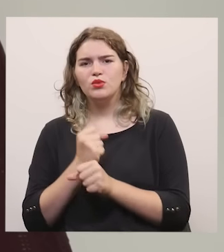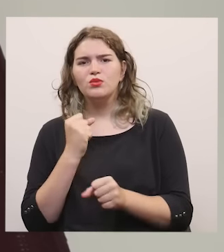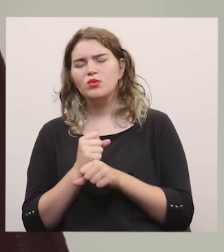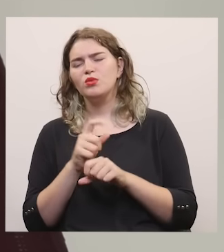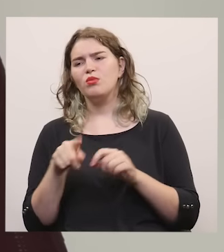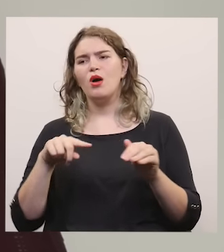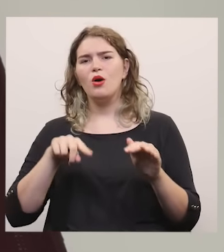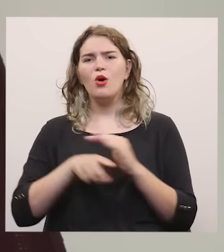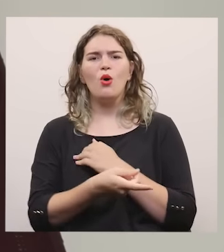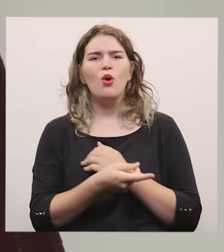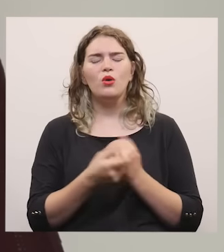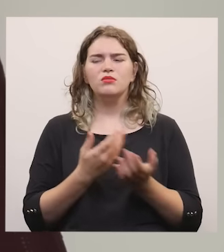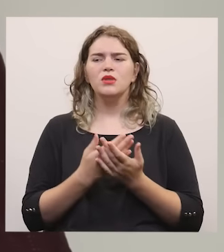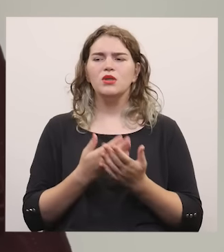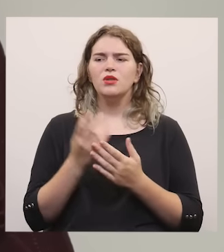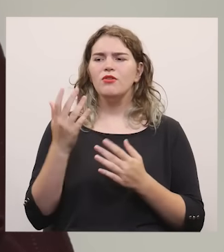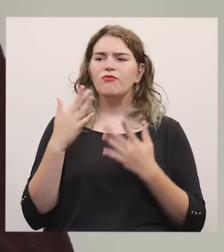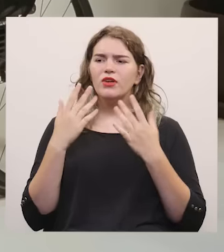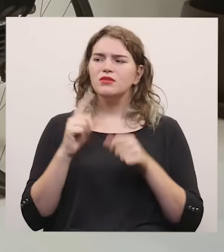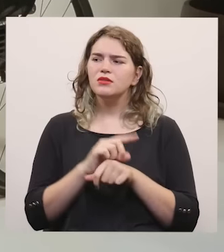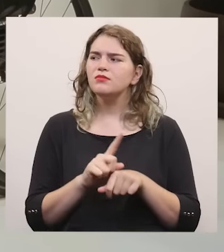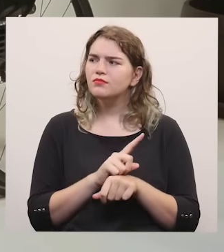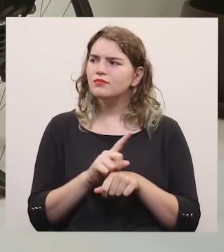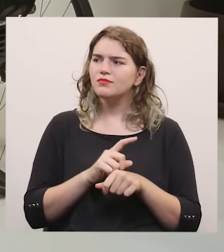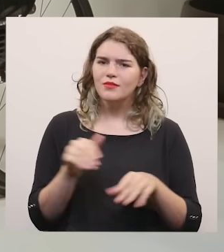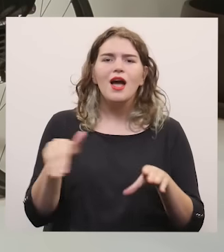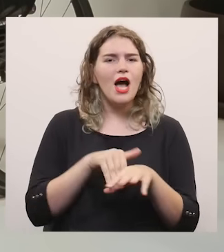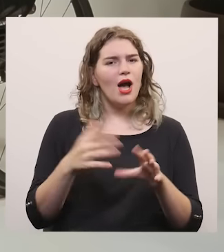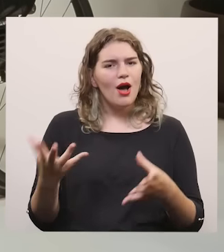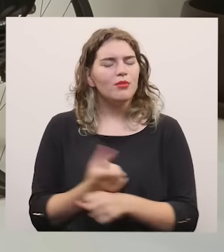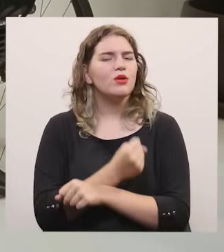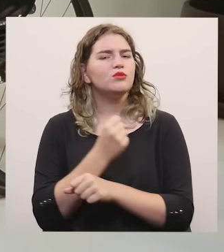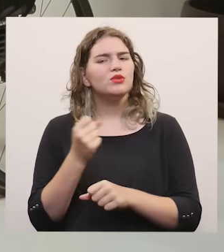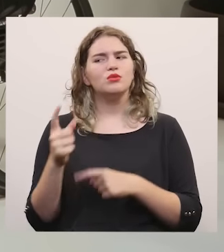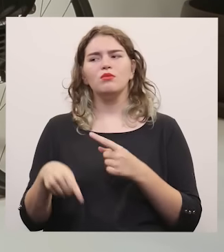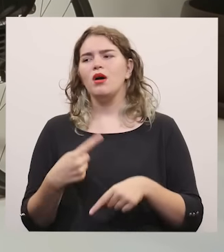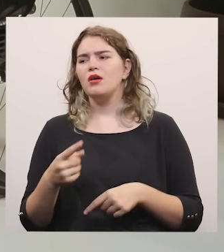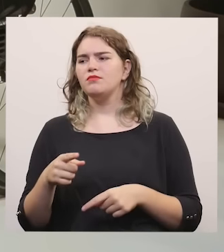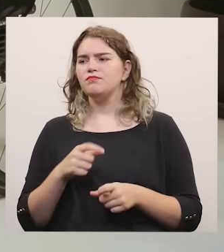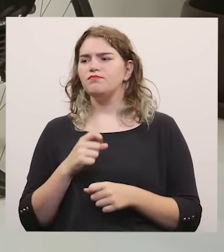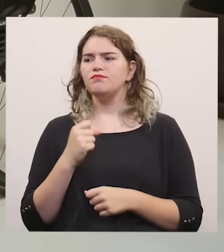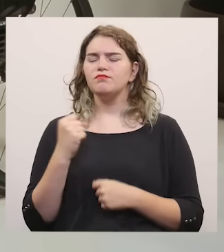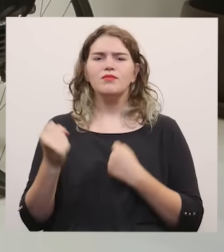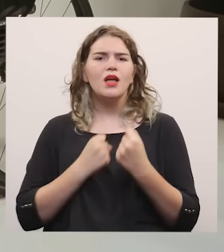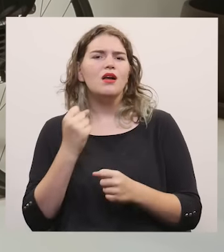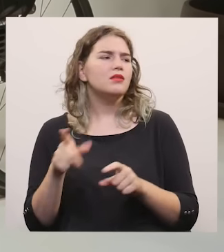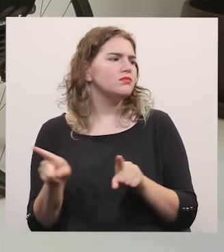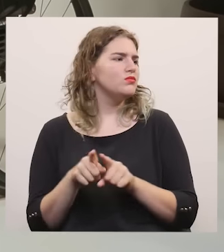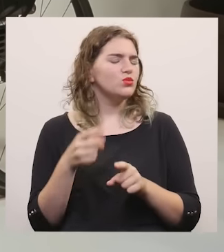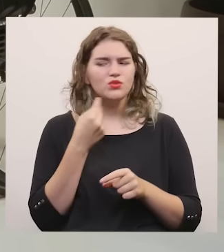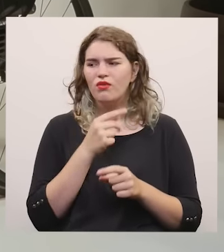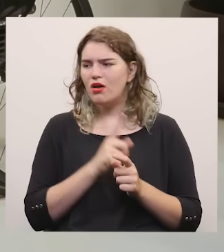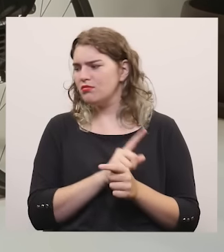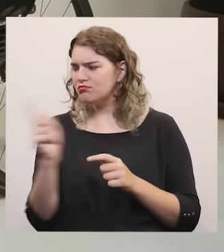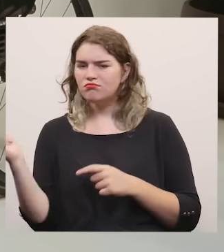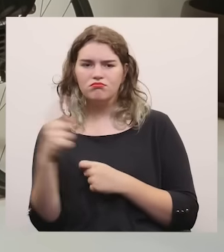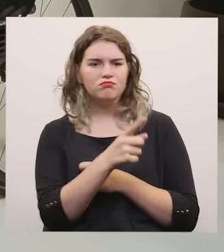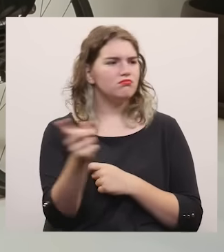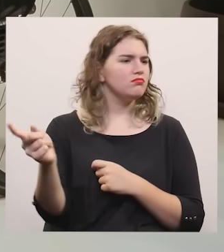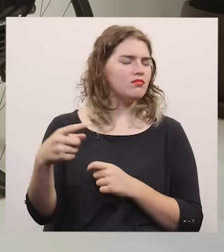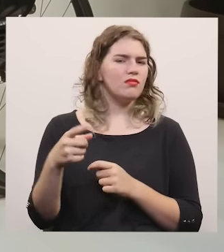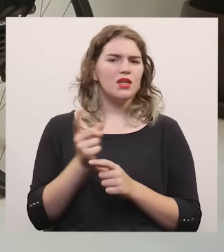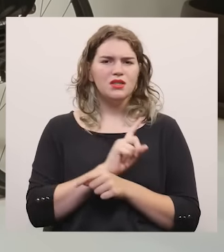avem golul ăla, îl umplem și avem fericirea de moment, mi-am găsit un job. După care suntem într-o alergare așa la galop, dintr-una